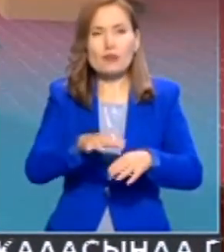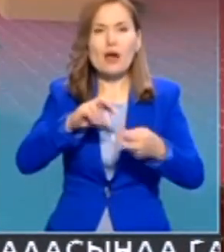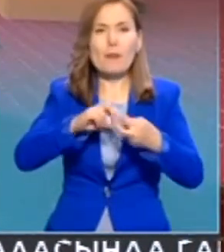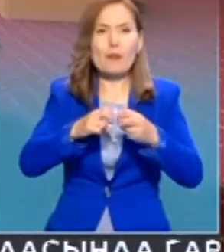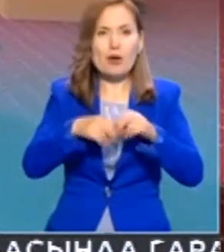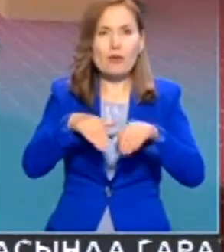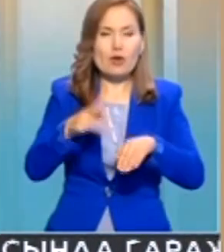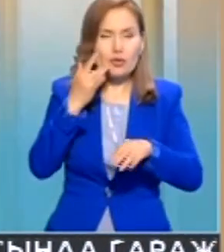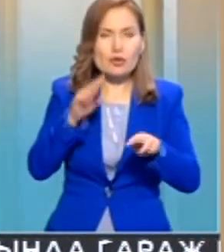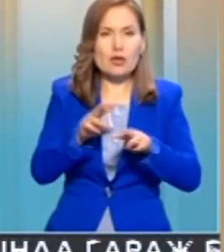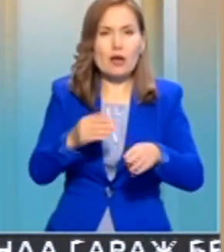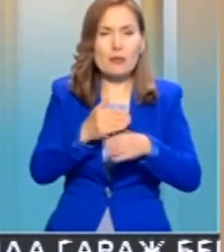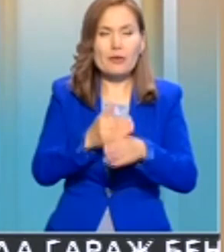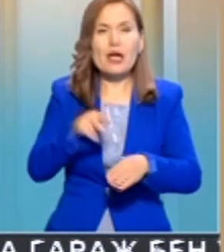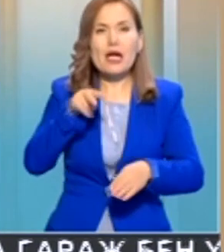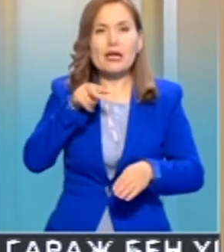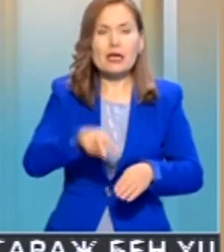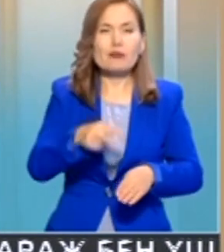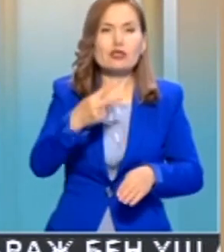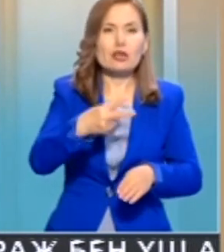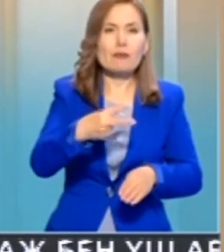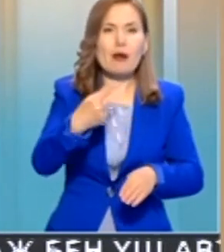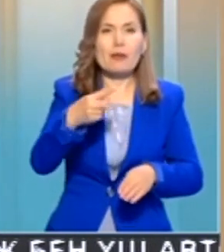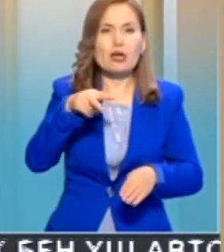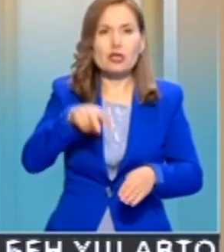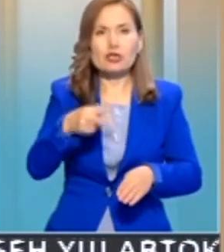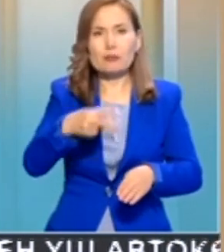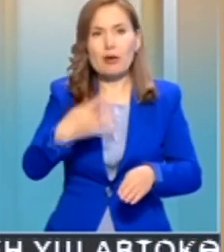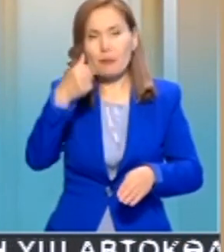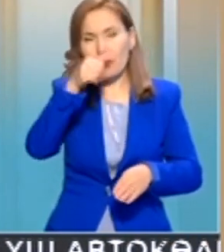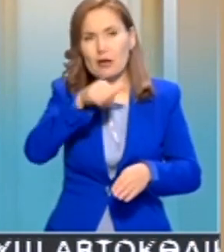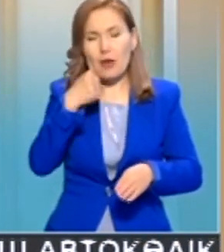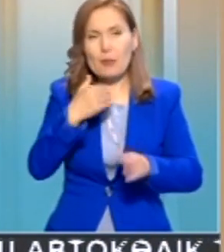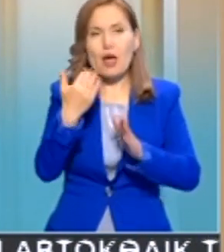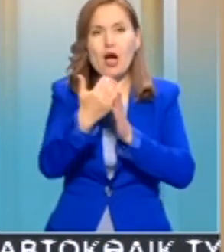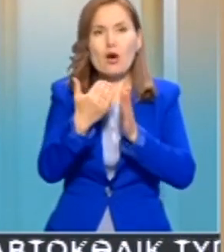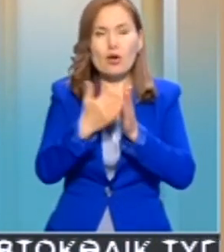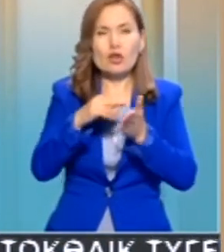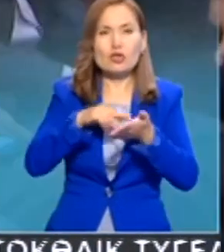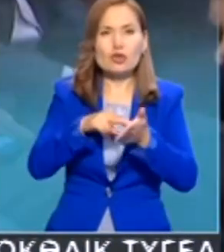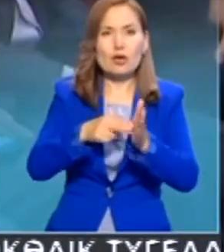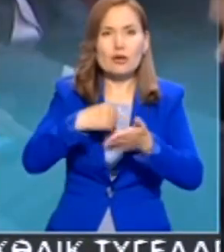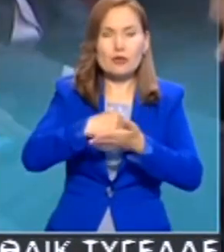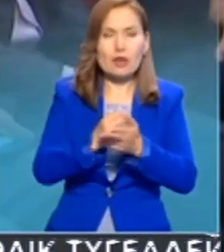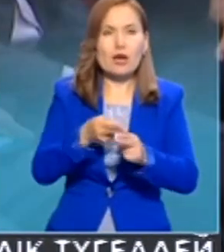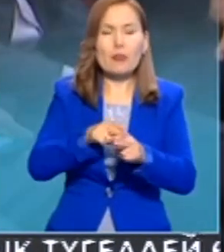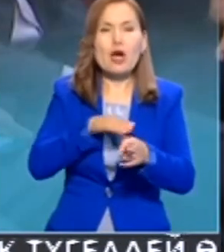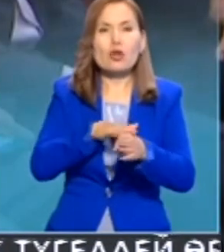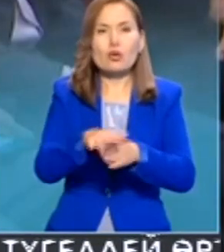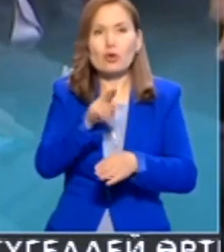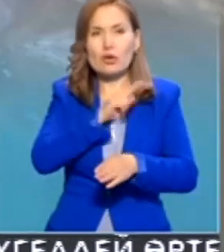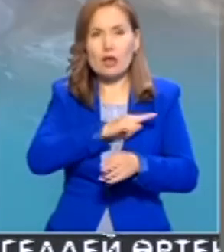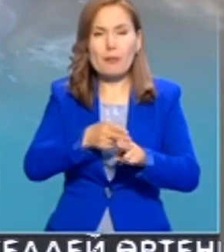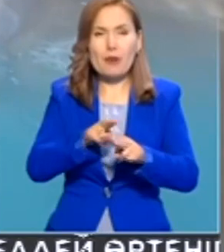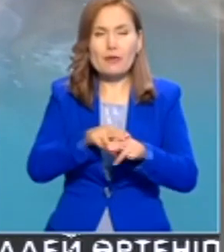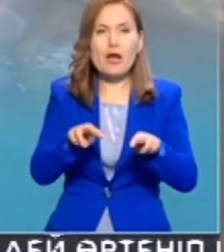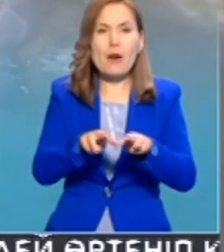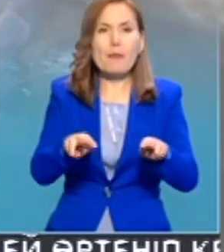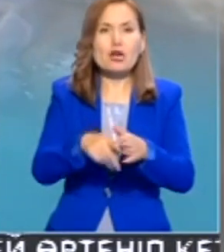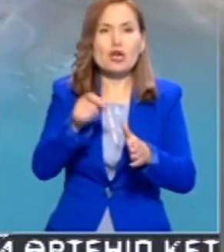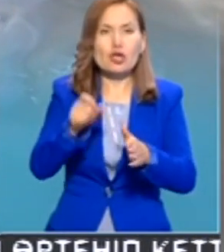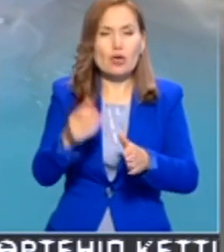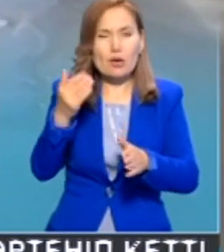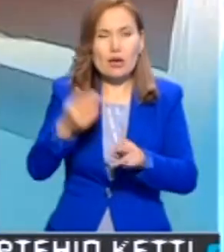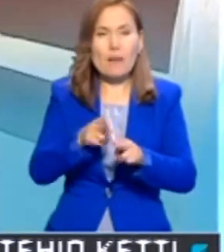биліктің назарында. Былтыр 2021-2025 жылдарға арналған кешенді жоспар қабылданған. Оны толық іске асыру мәжіліс депутаттары